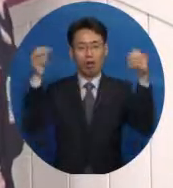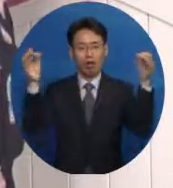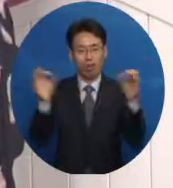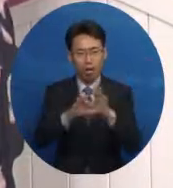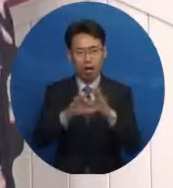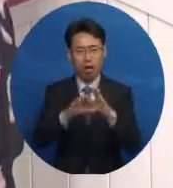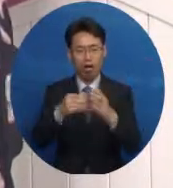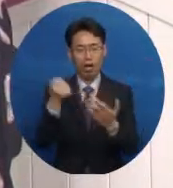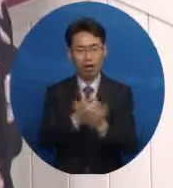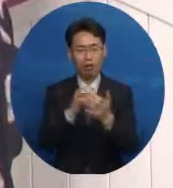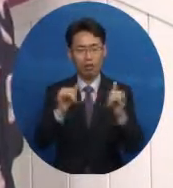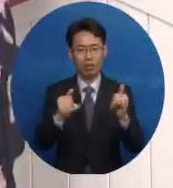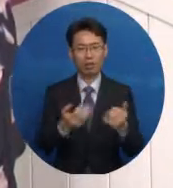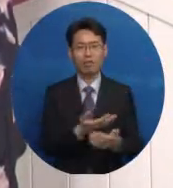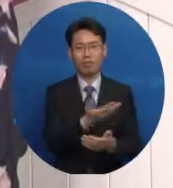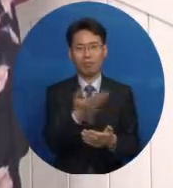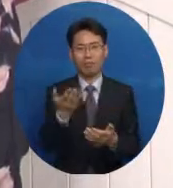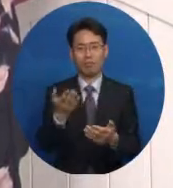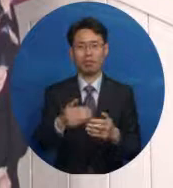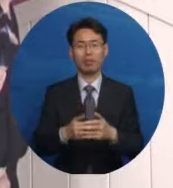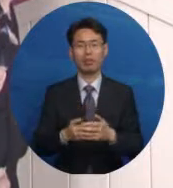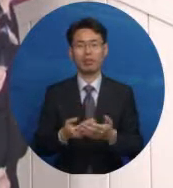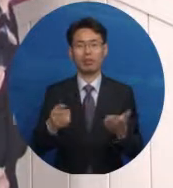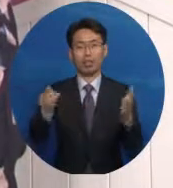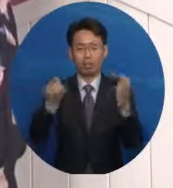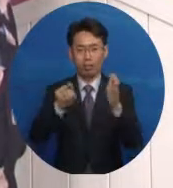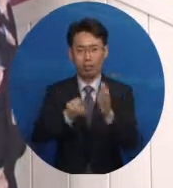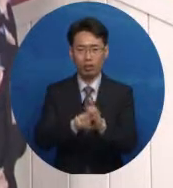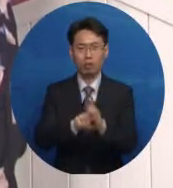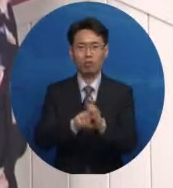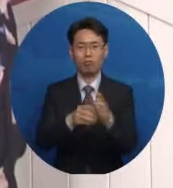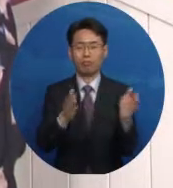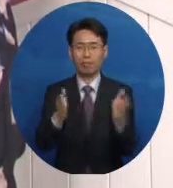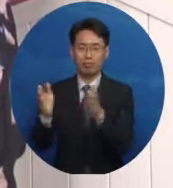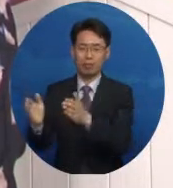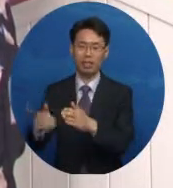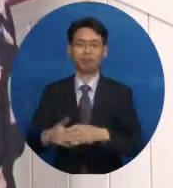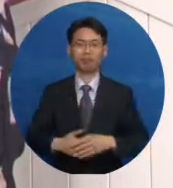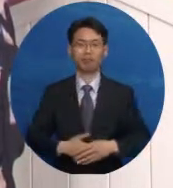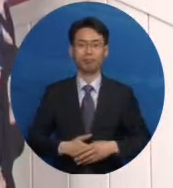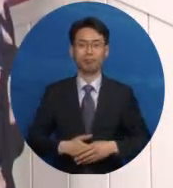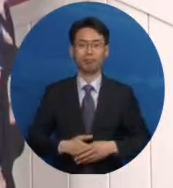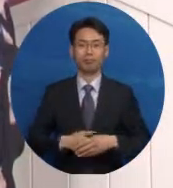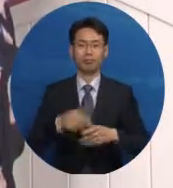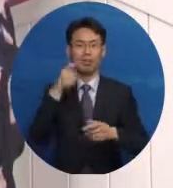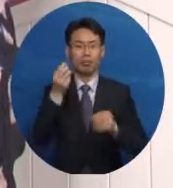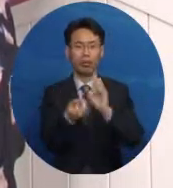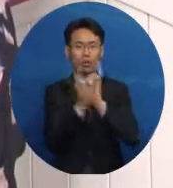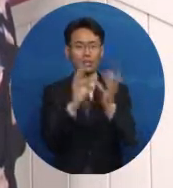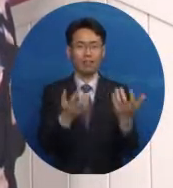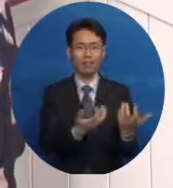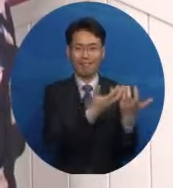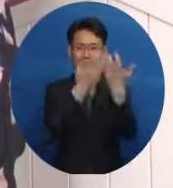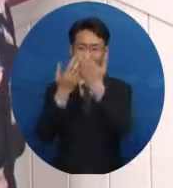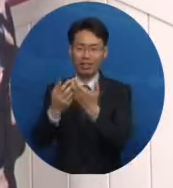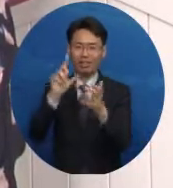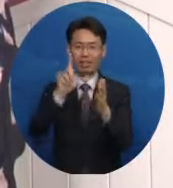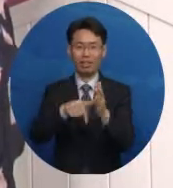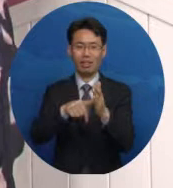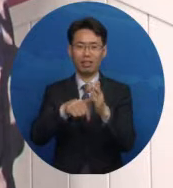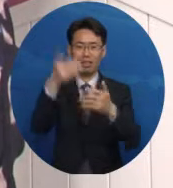금방 져버려서 아쉬워하는 분들 많으실 텐데요. 자, 이런 분들을 위해 준비했습니다. 벚꽃이 절정에 이르렀던